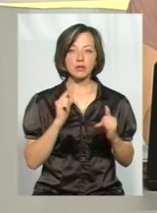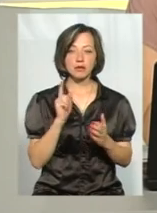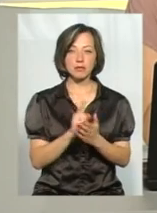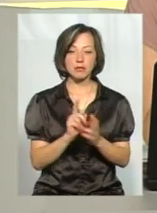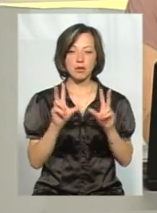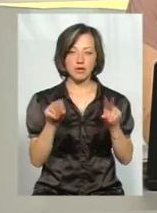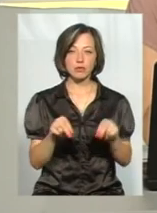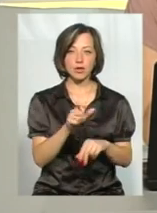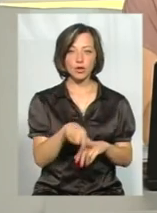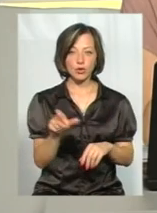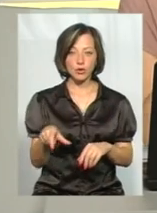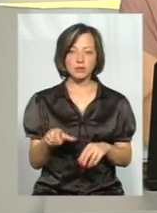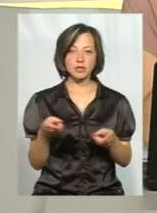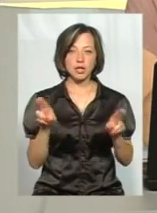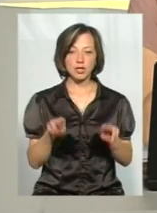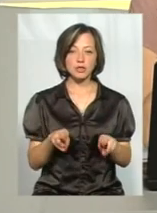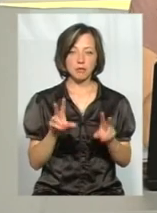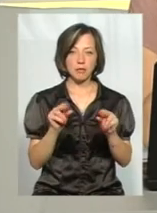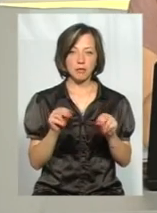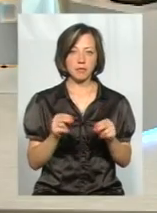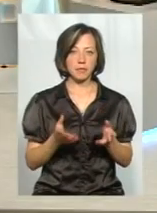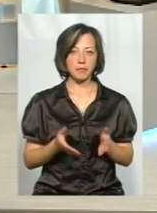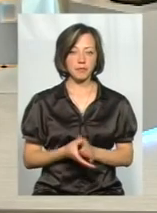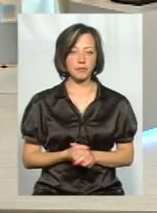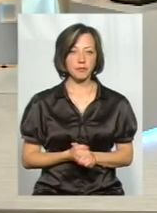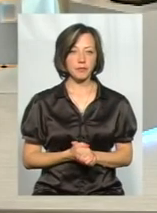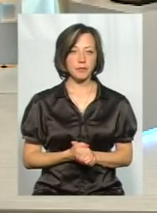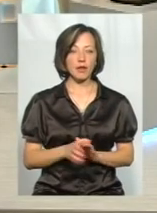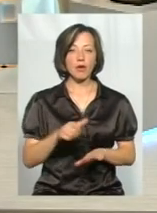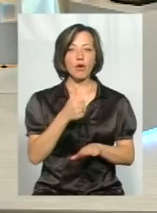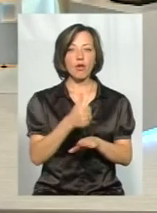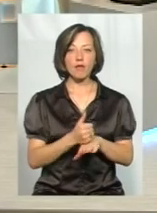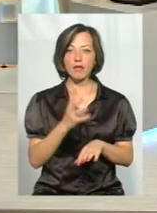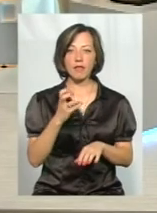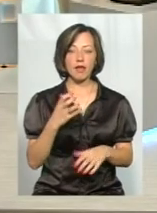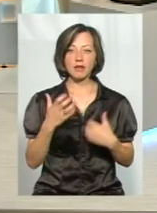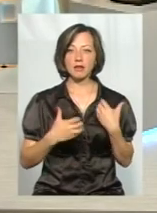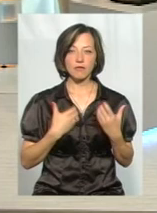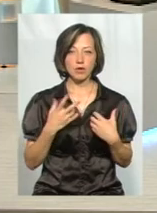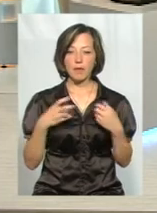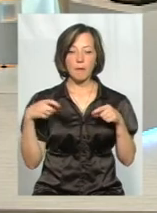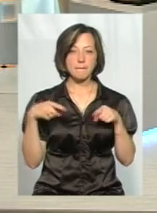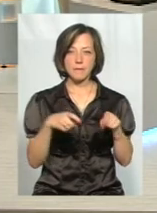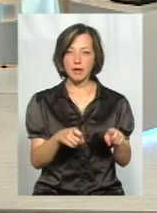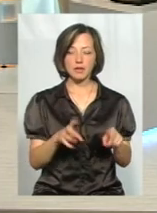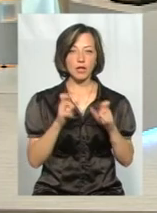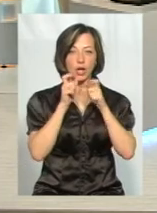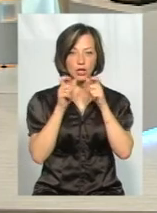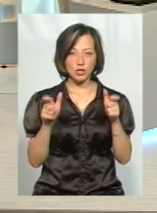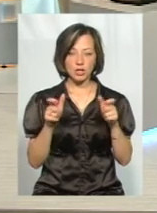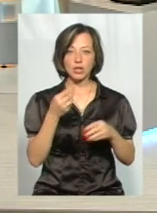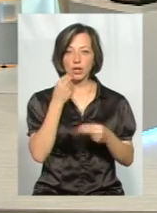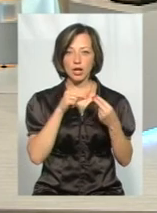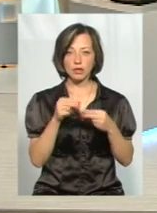може гарантувати людям, що вони залишаться неушкодженими? Головне – не тривожитись, не біжати, не кричати.